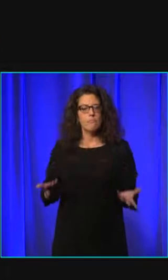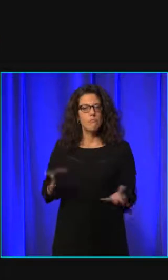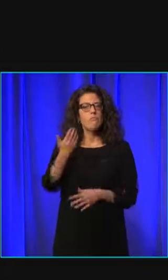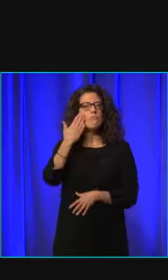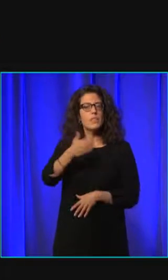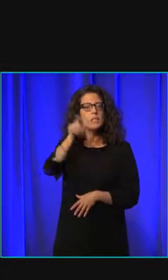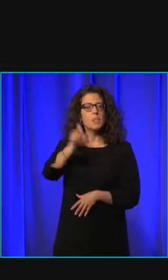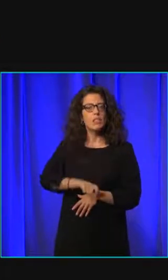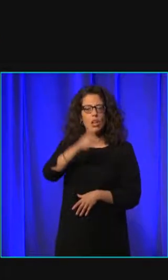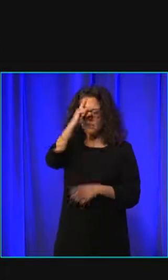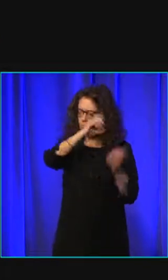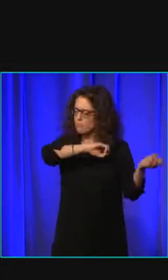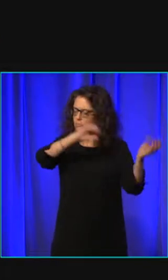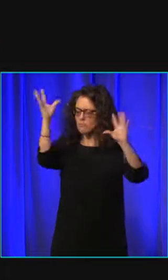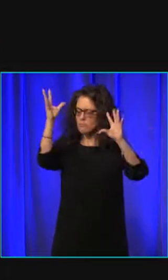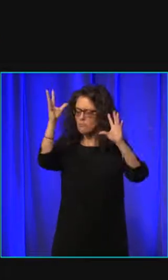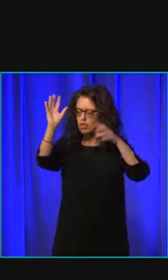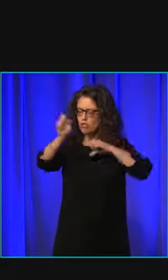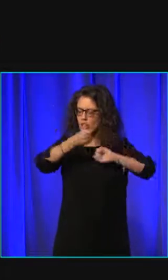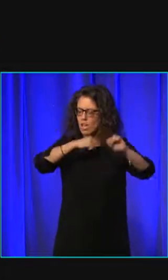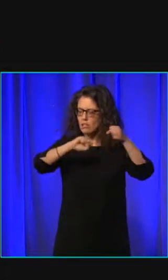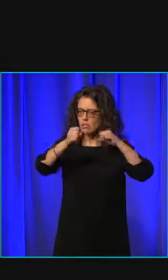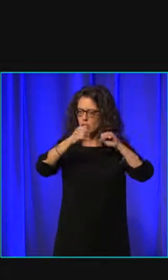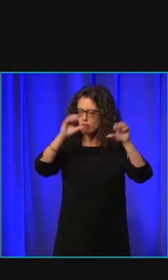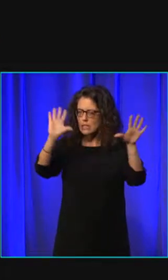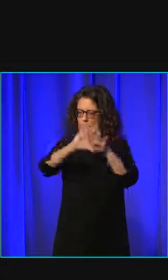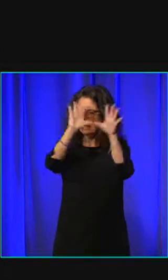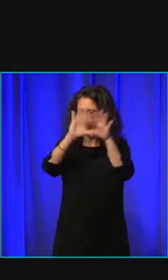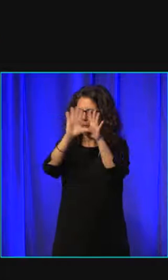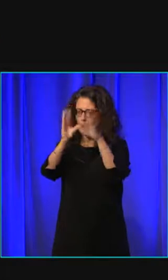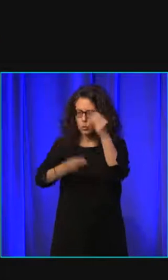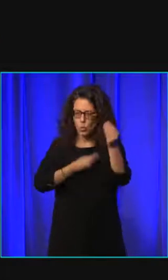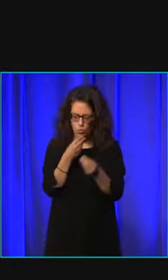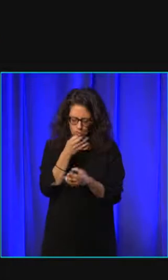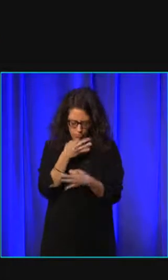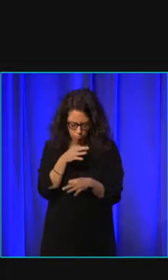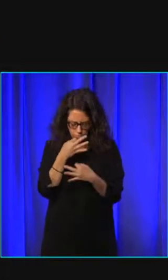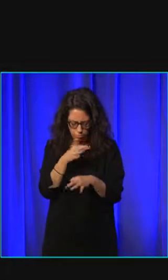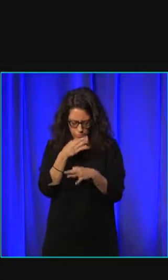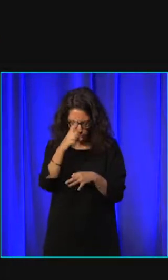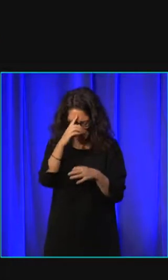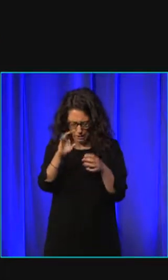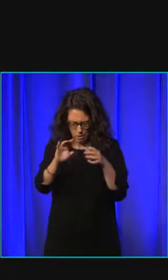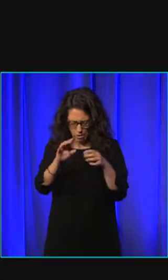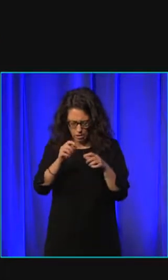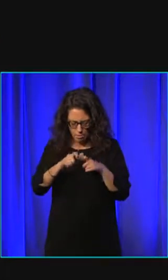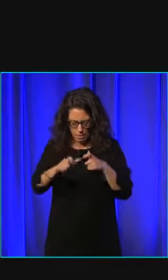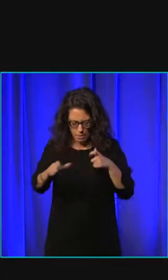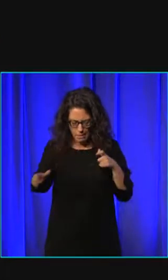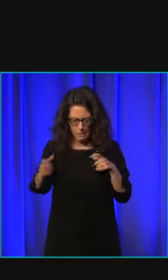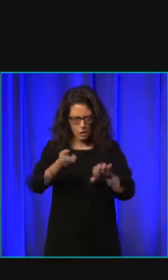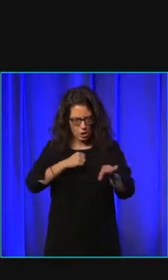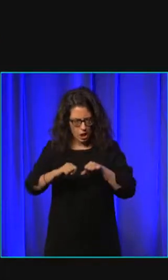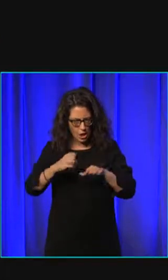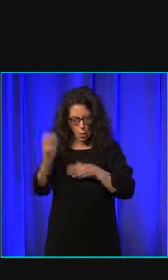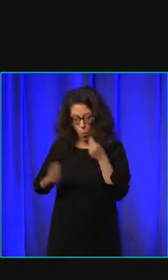sa tête une image d'un geste, lorsqu'il verbalise ce geste, cette routine, et